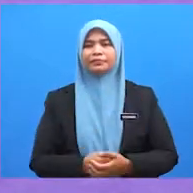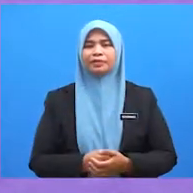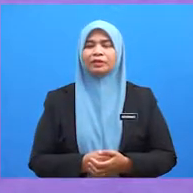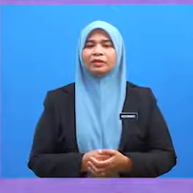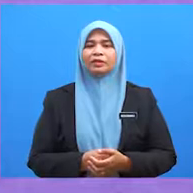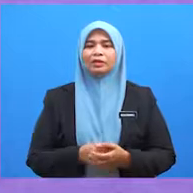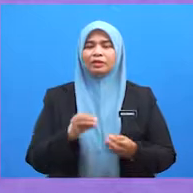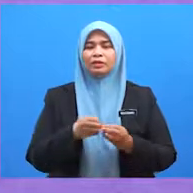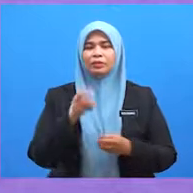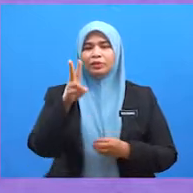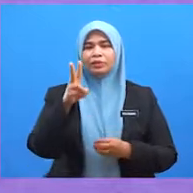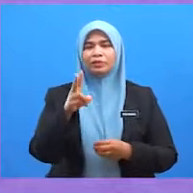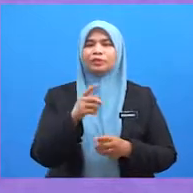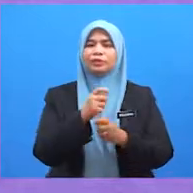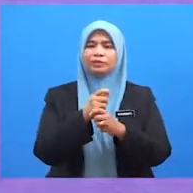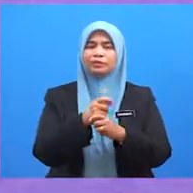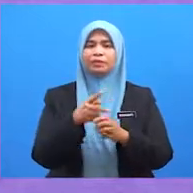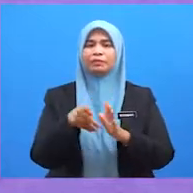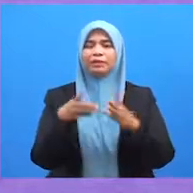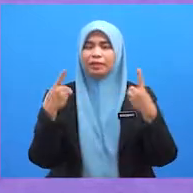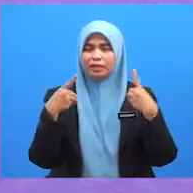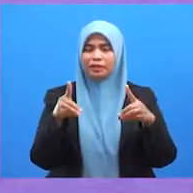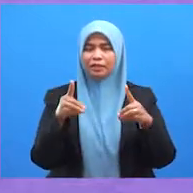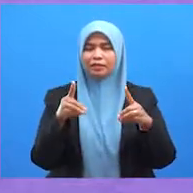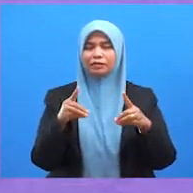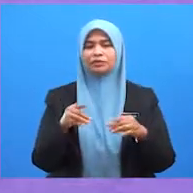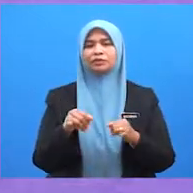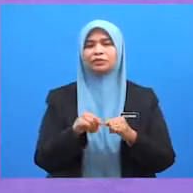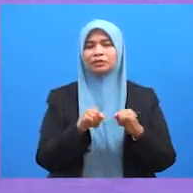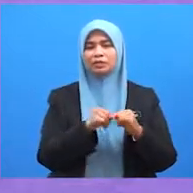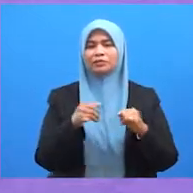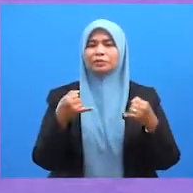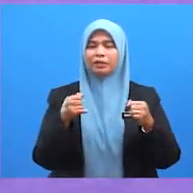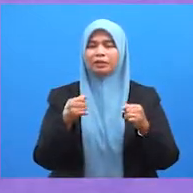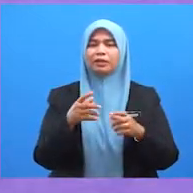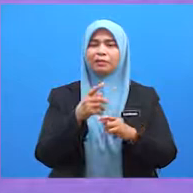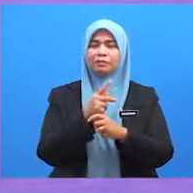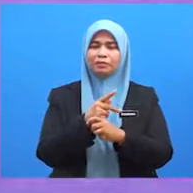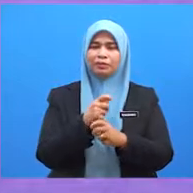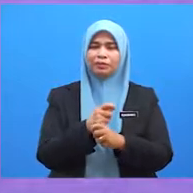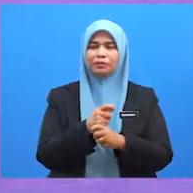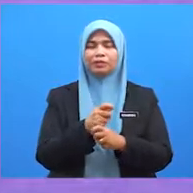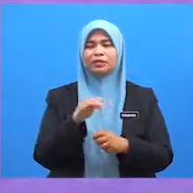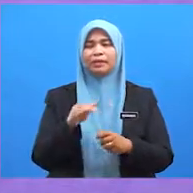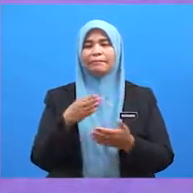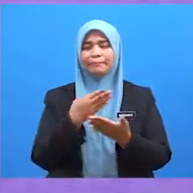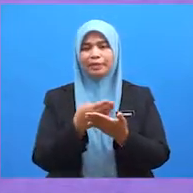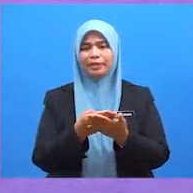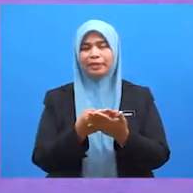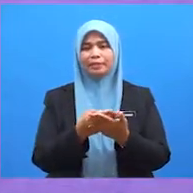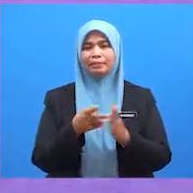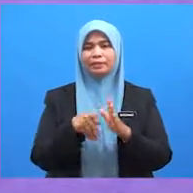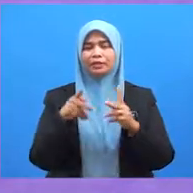Peranan pedagang. Golongan pedagang memainkan peranan dalam mengembangkan pendidikan